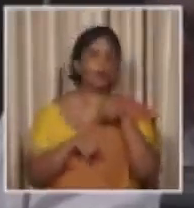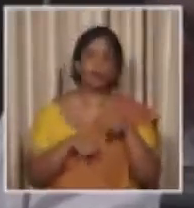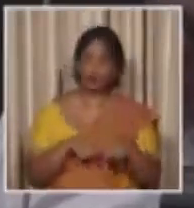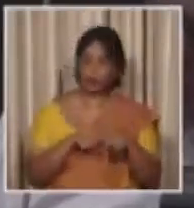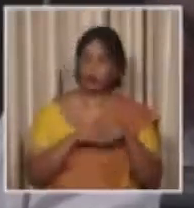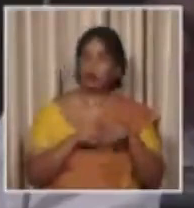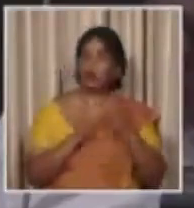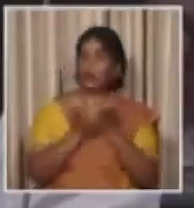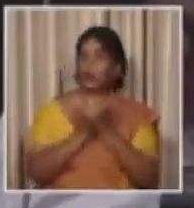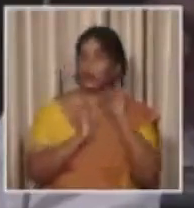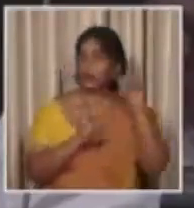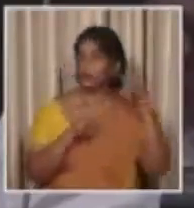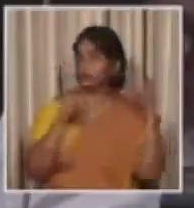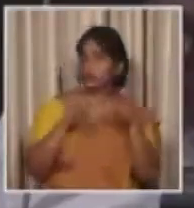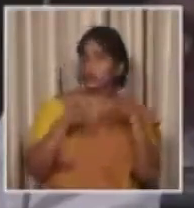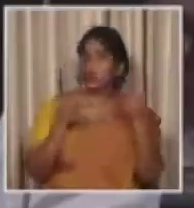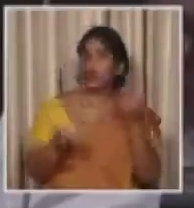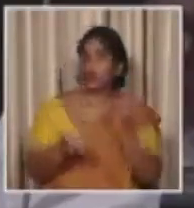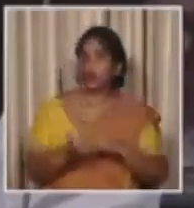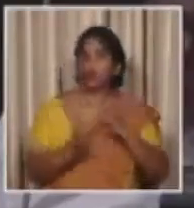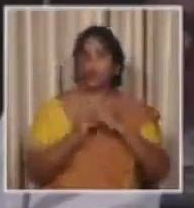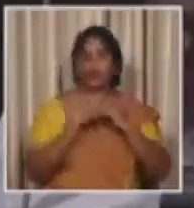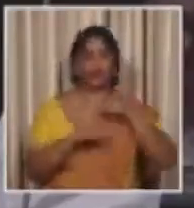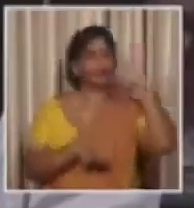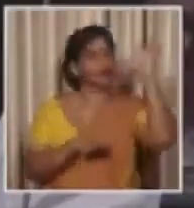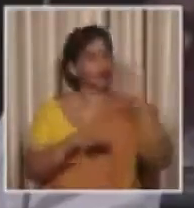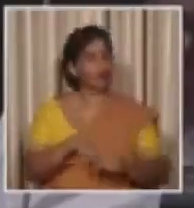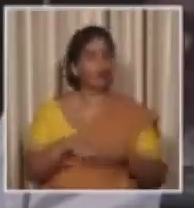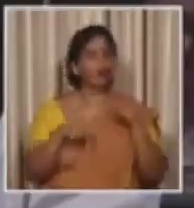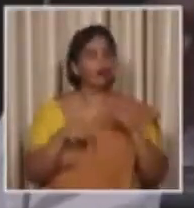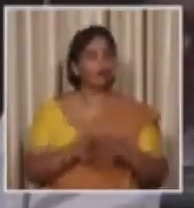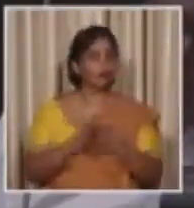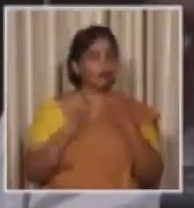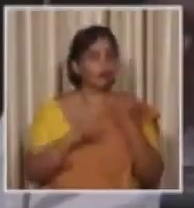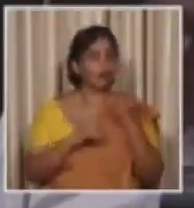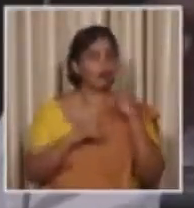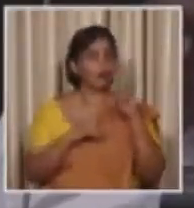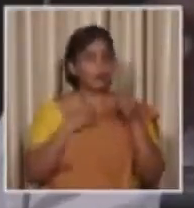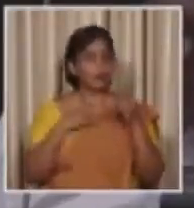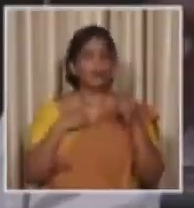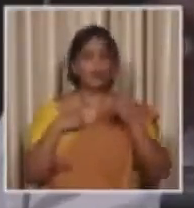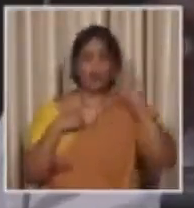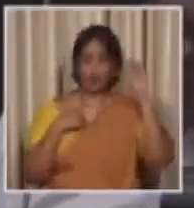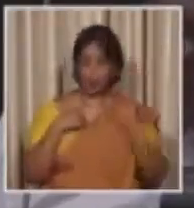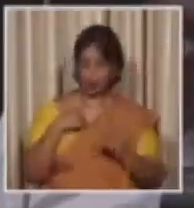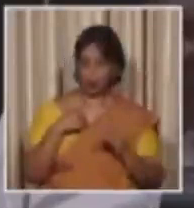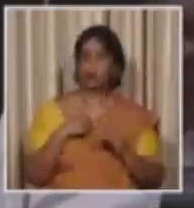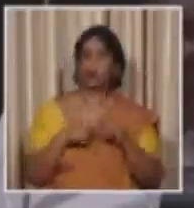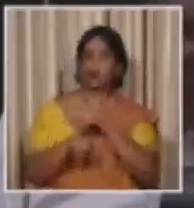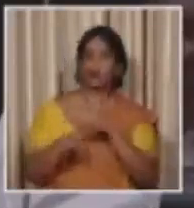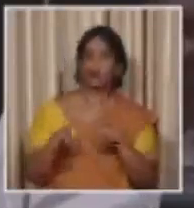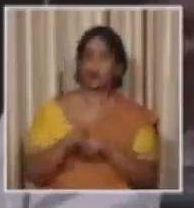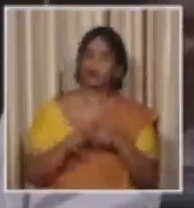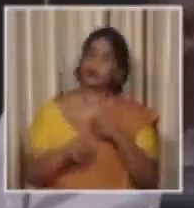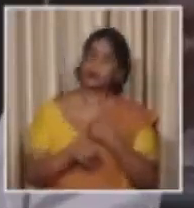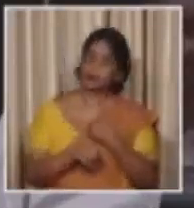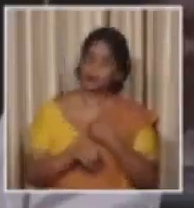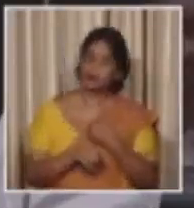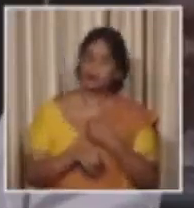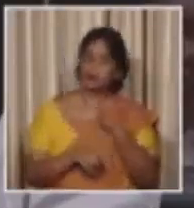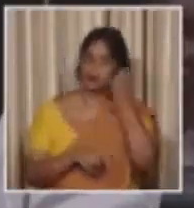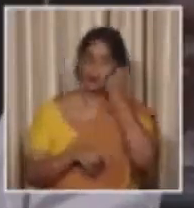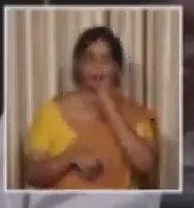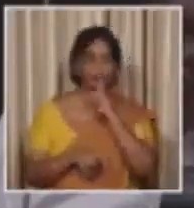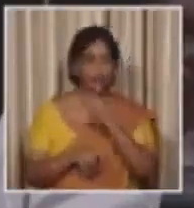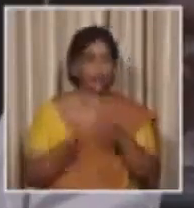වෙනකොට ඉන්දියාවේ තහනම් අයින් කරාට පස්සේ නැවත බීලුණු එන්න ගත්තා. දැන් තොග මිල රුපියල් 100ට අඩුවෙන් තියෙනවා. ඒසම මම යෝජනා